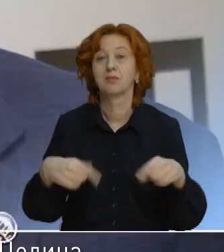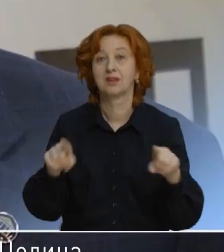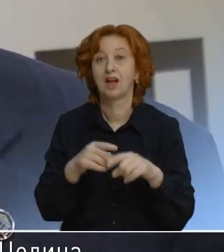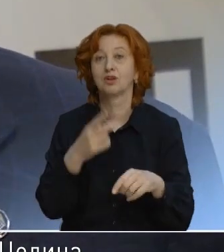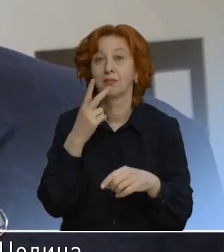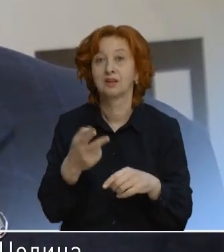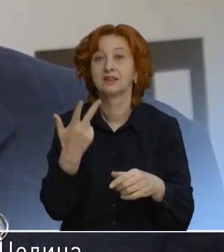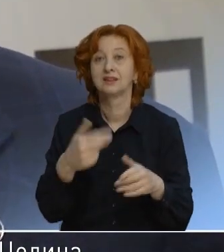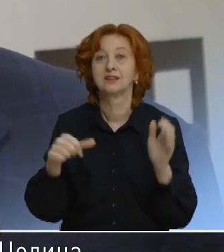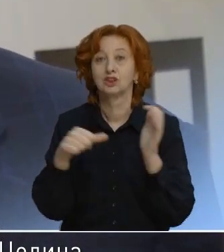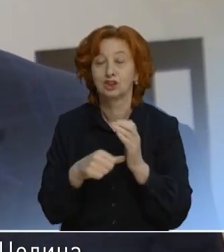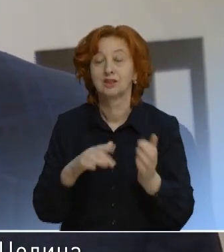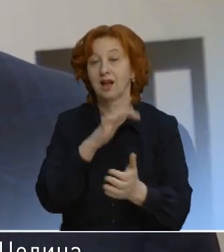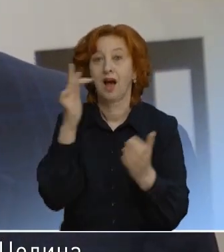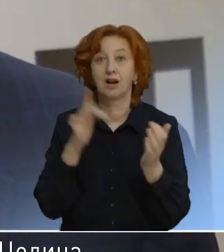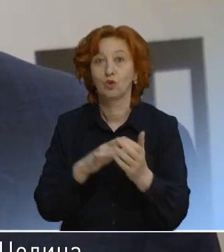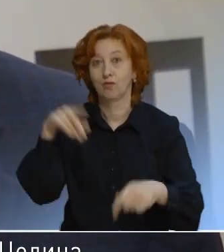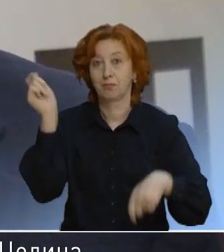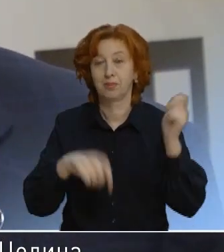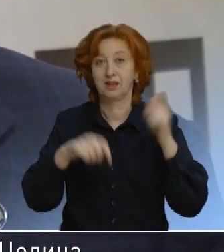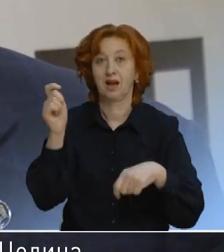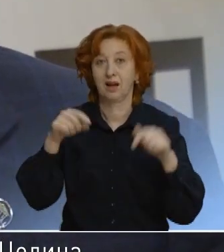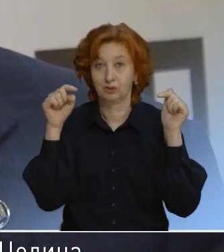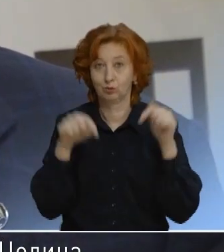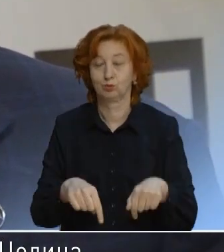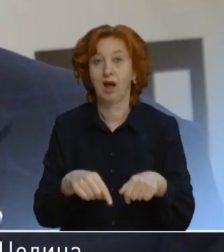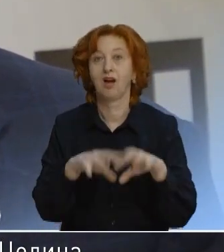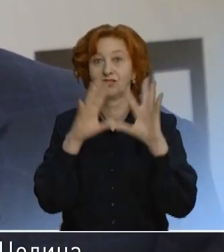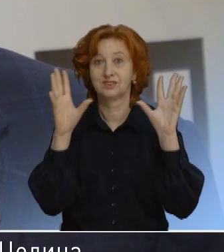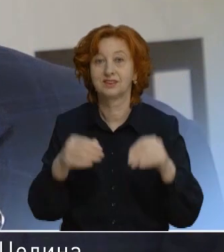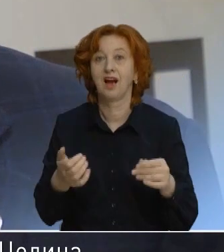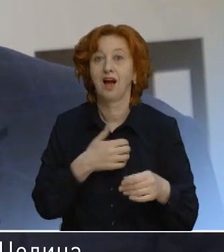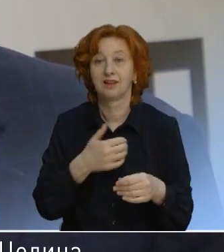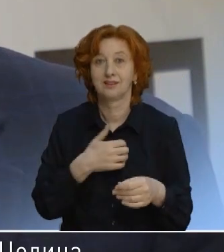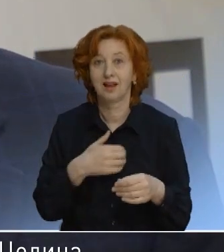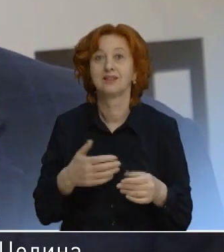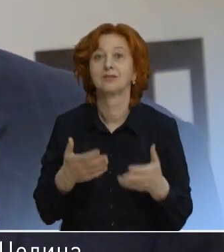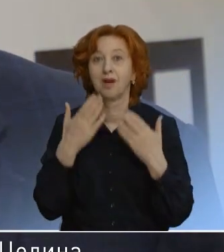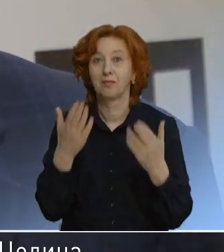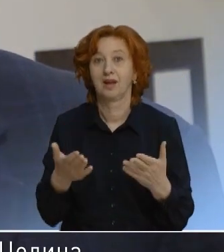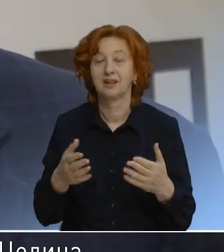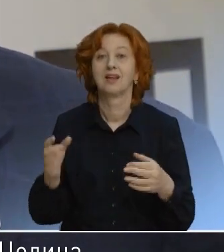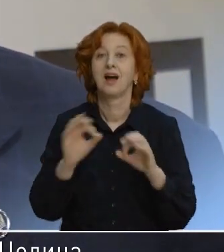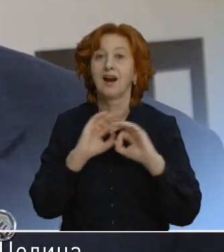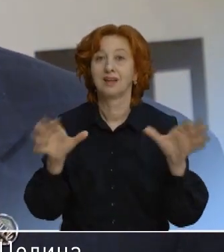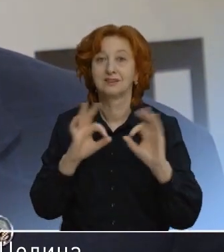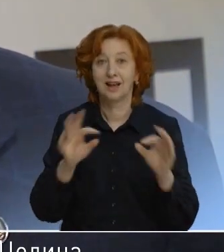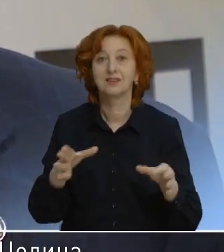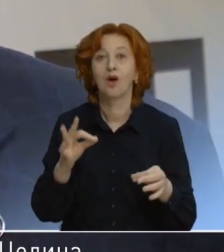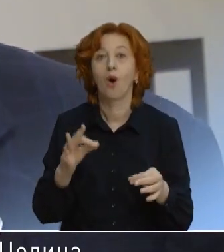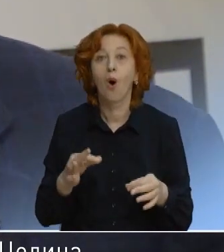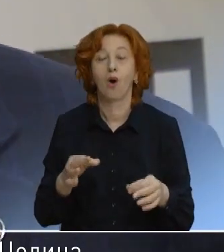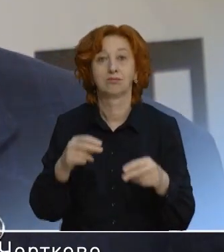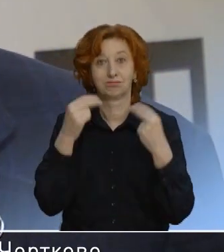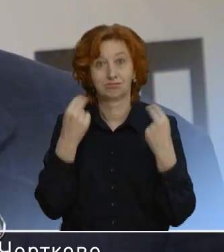посмотрите, 36 городов приехали сюда. И они все хотят сегодня подойти, рассказать о